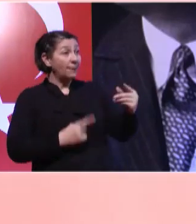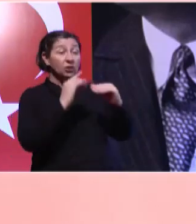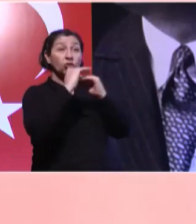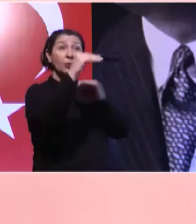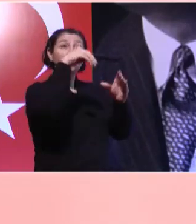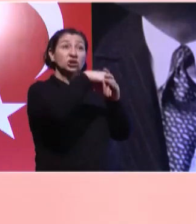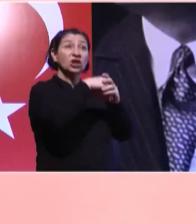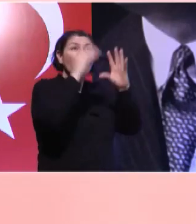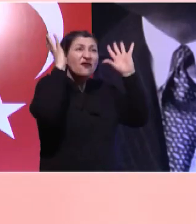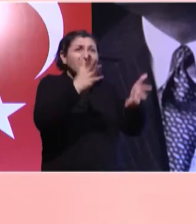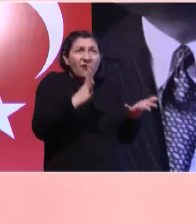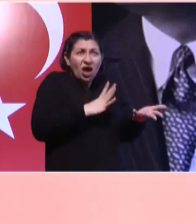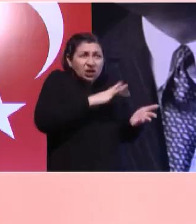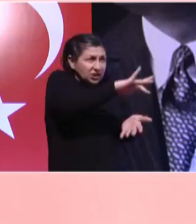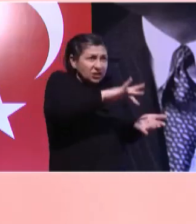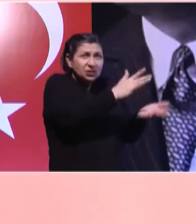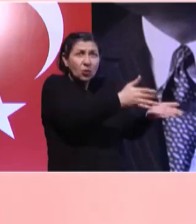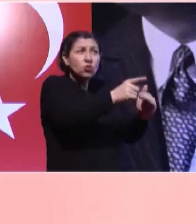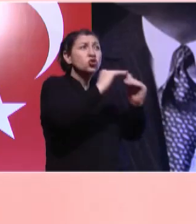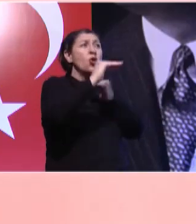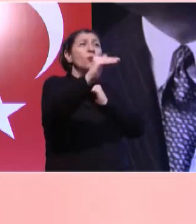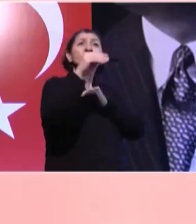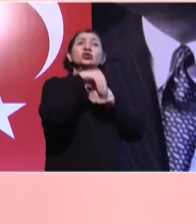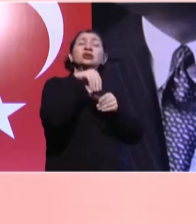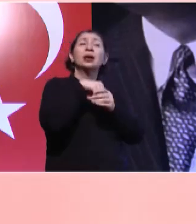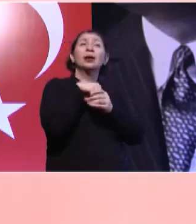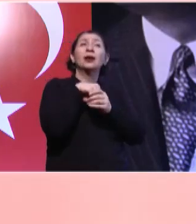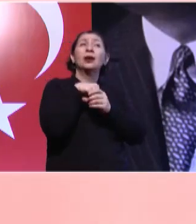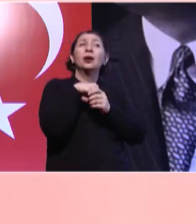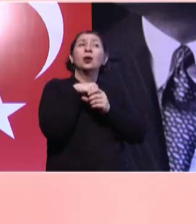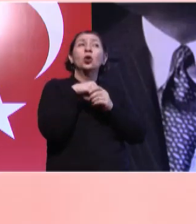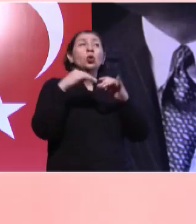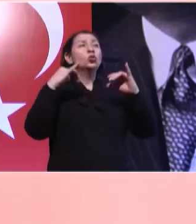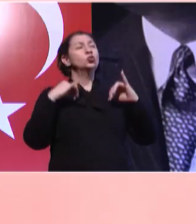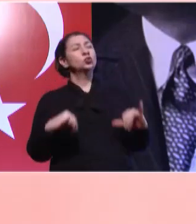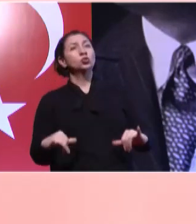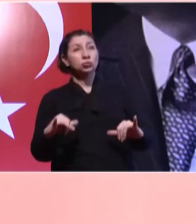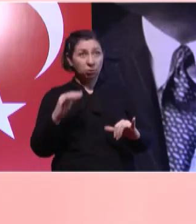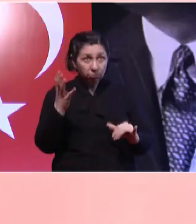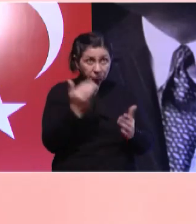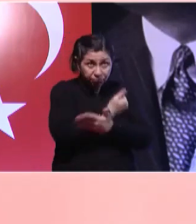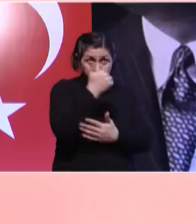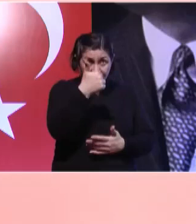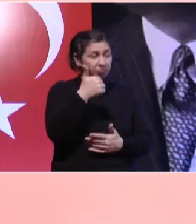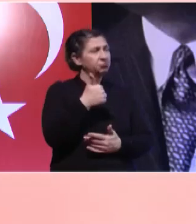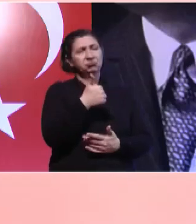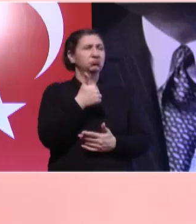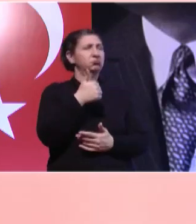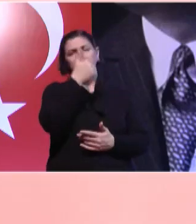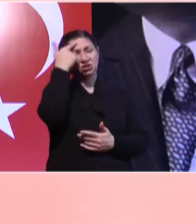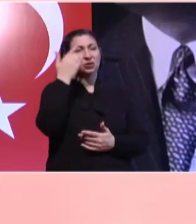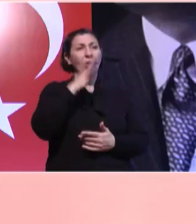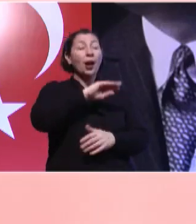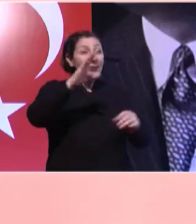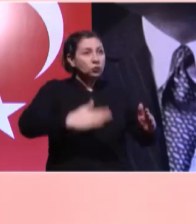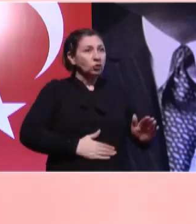toplumda, yoğunlukla işsiz olanların bir toplumda huzuru yakalama şansınız yoktur. Herkesin